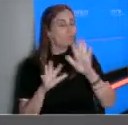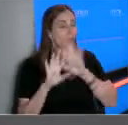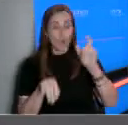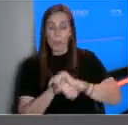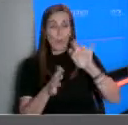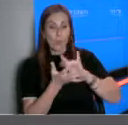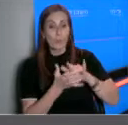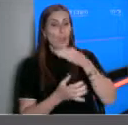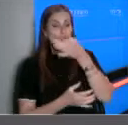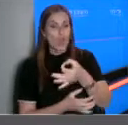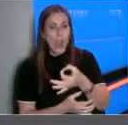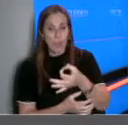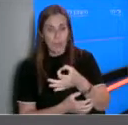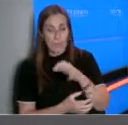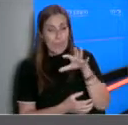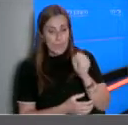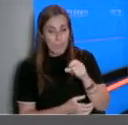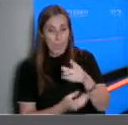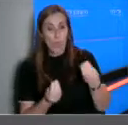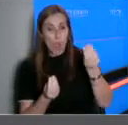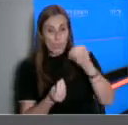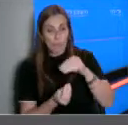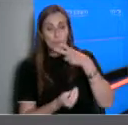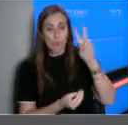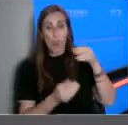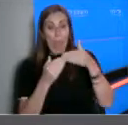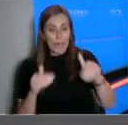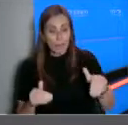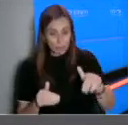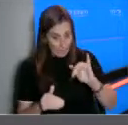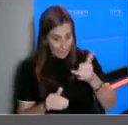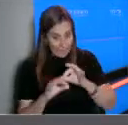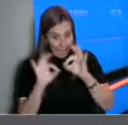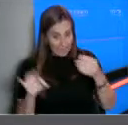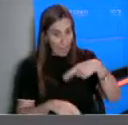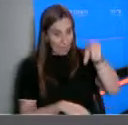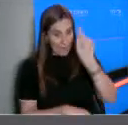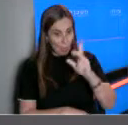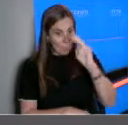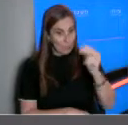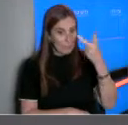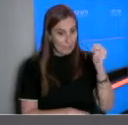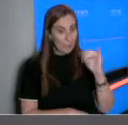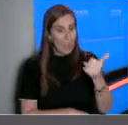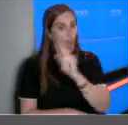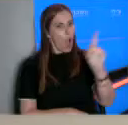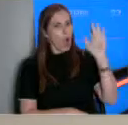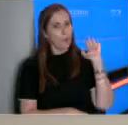בכל מקום את השאלה הבאה. האם התוספת שהובטחה לנכים תיכנס אליהם בינואר 2020 או